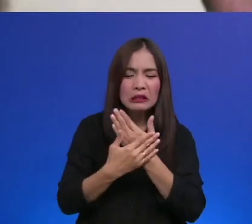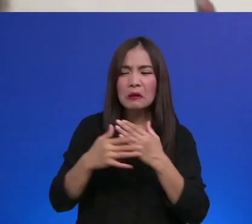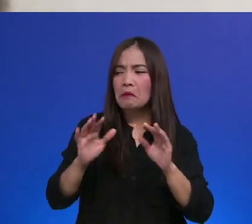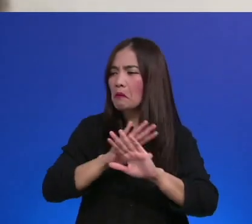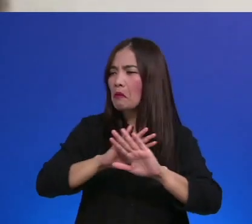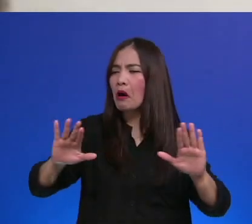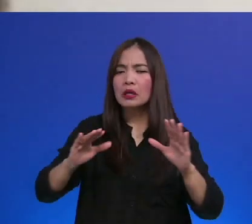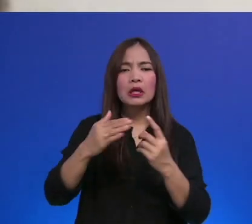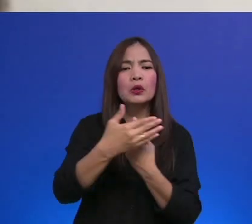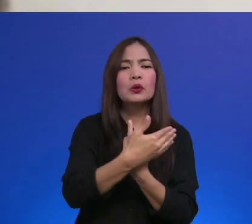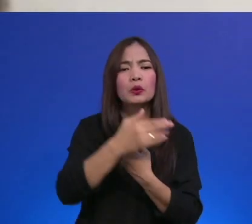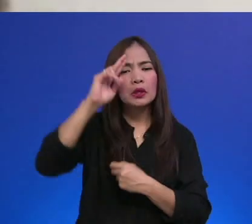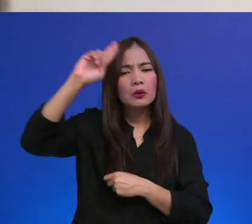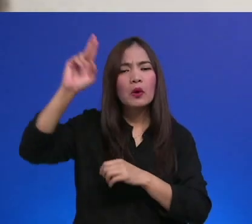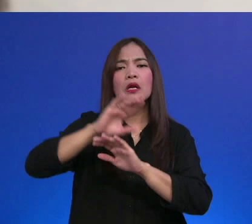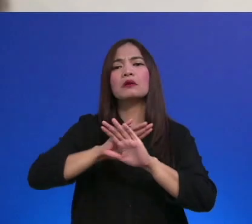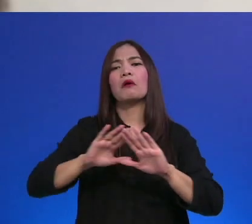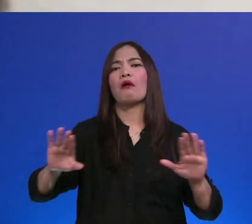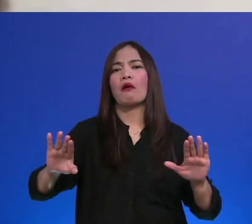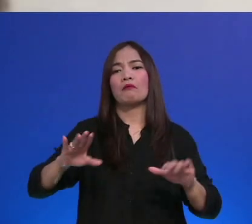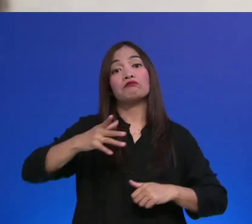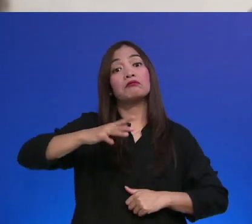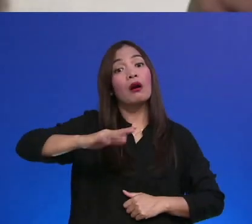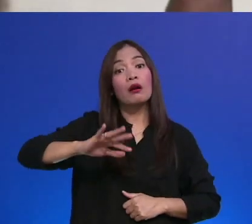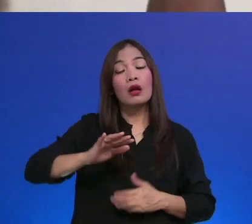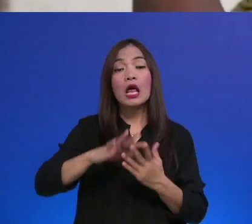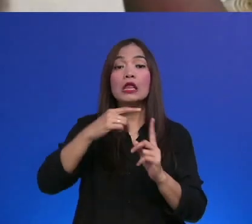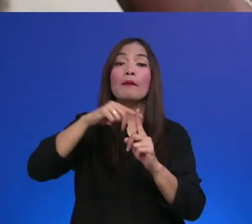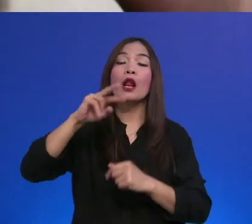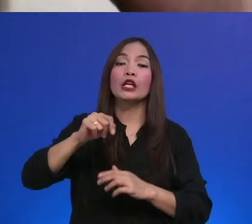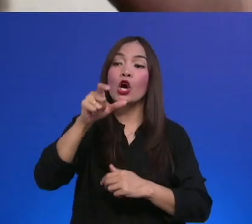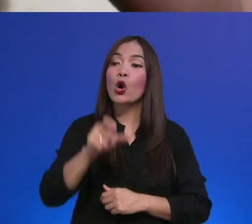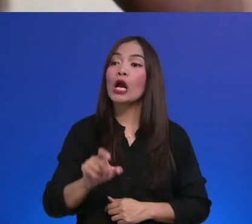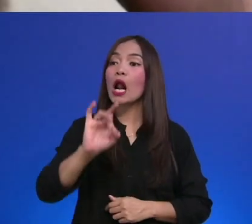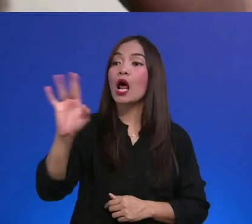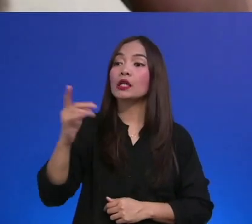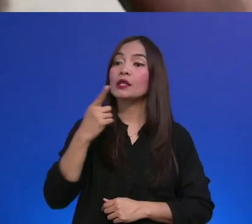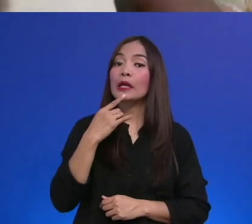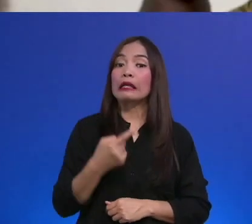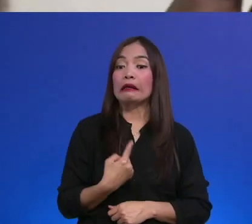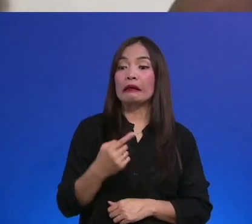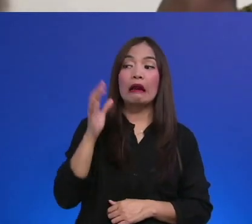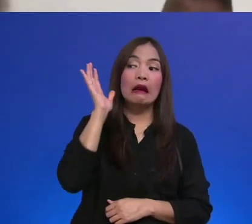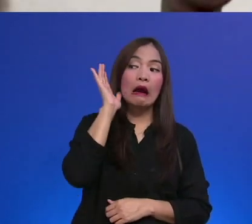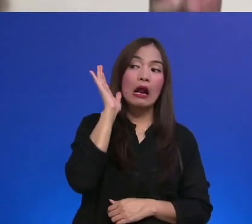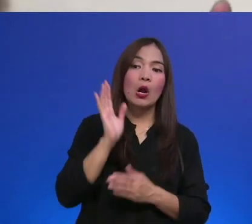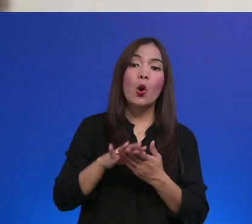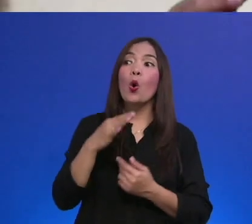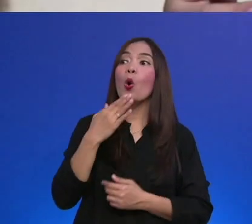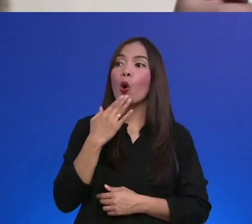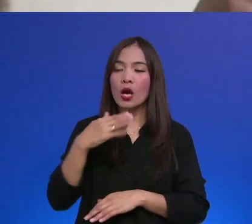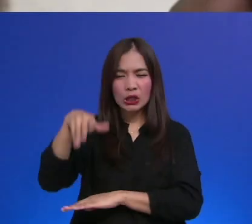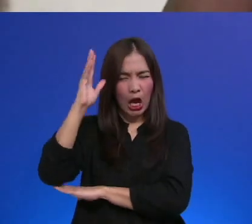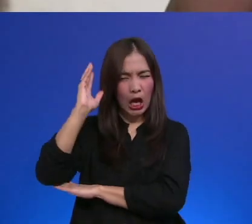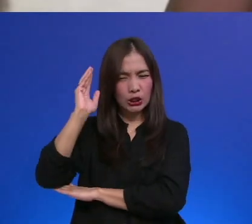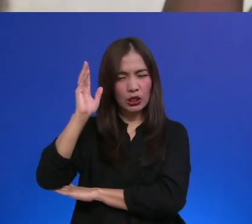terlindungi oleh Tuhan apalagi kalau mendengar orang lain punya kesaksian-kesaksian yang